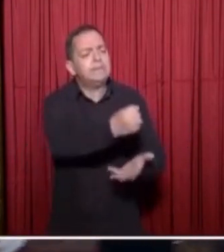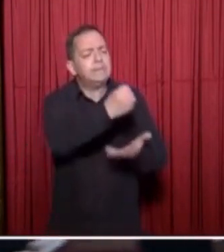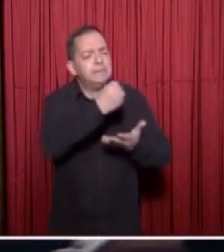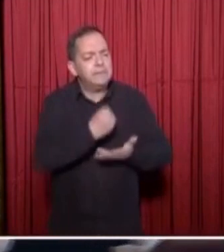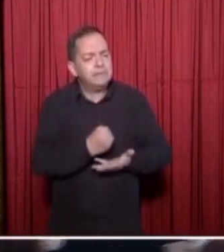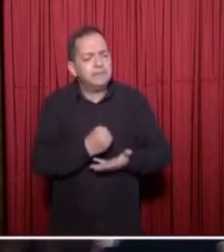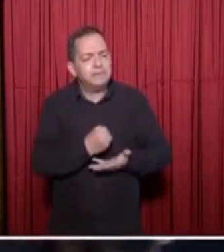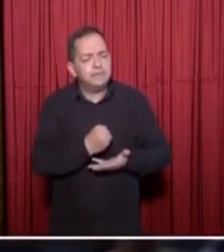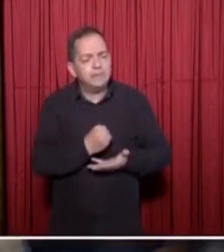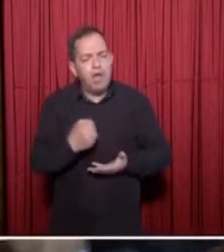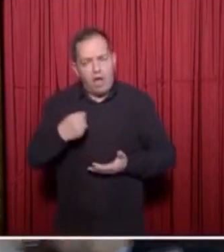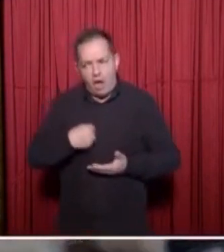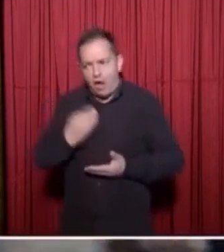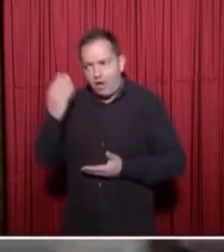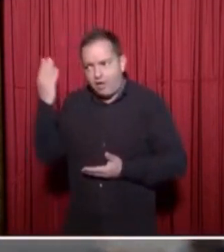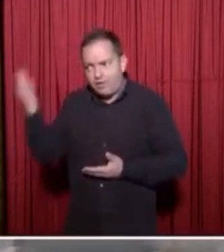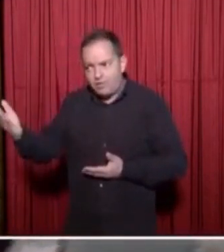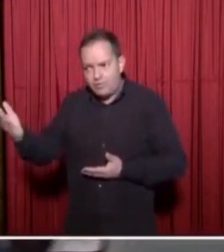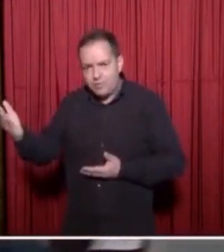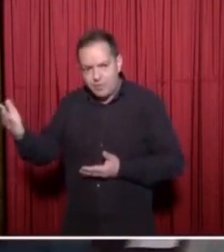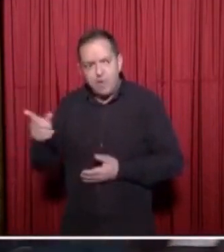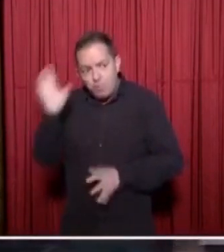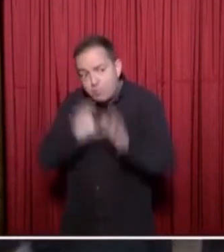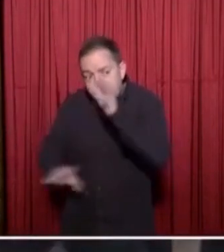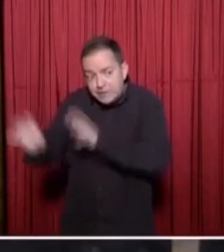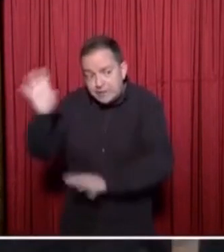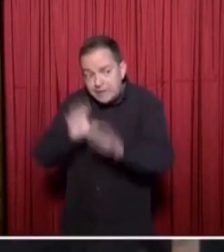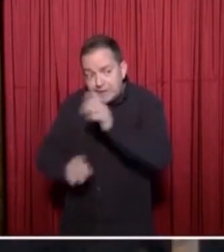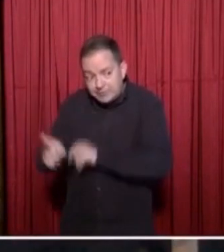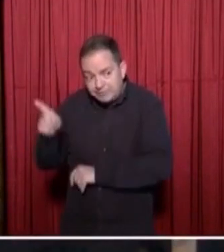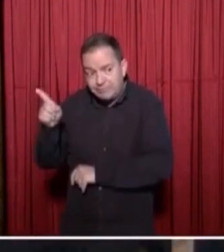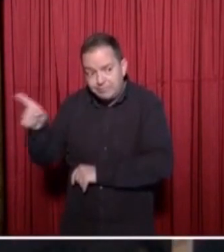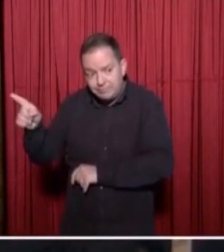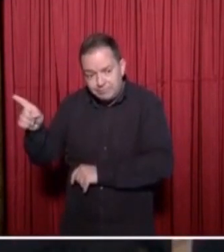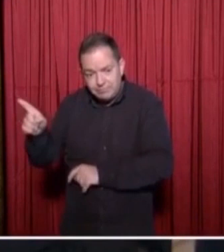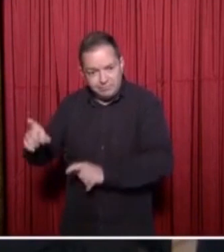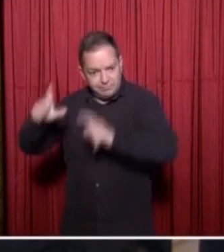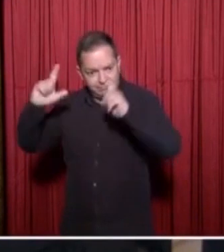Χριστόν ημί των ζητούμενων της τέλους